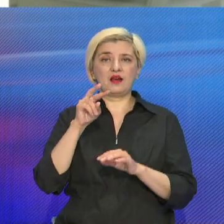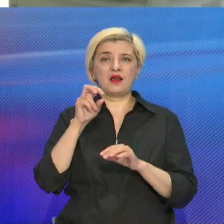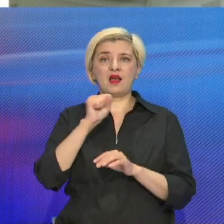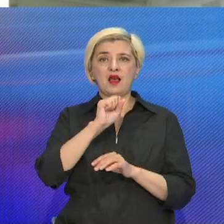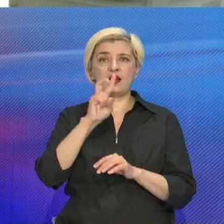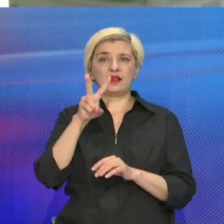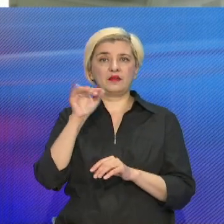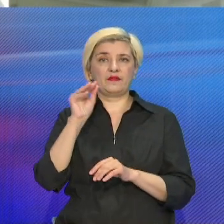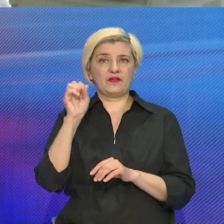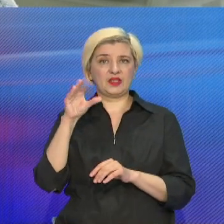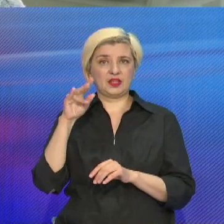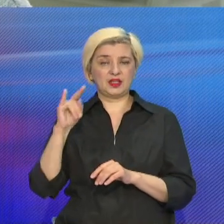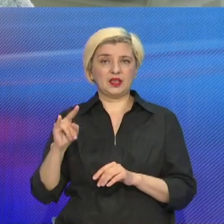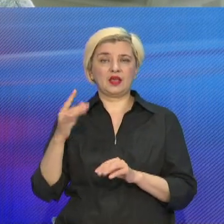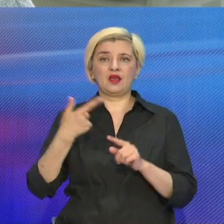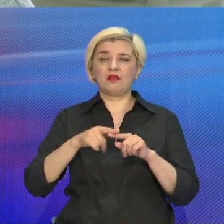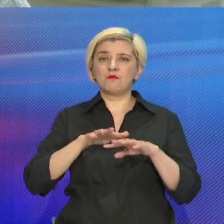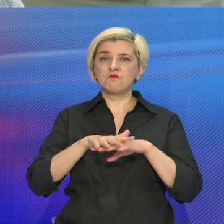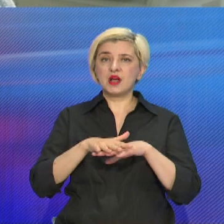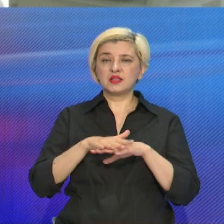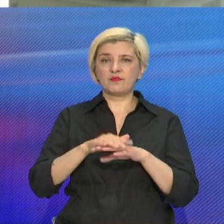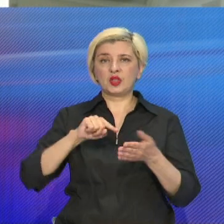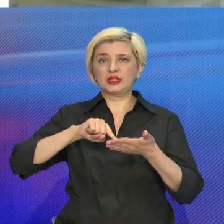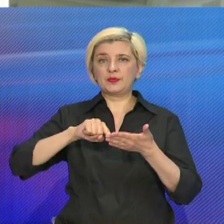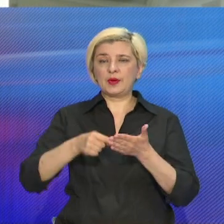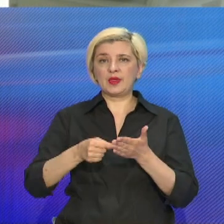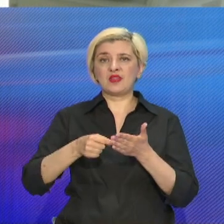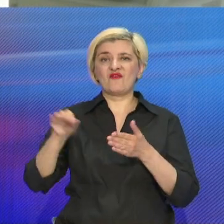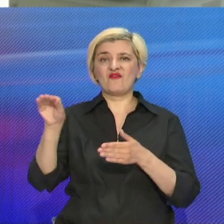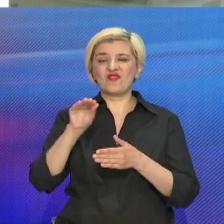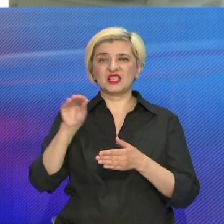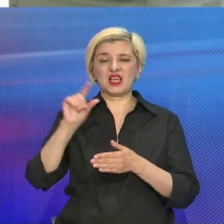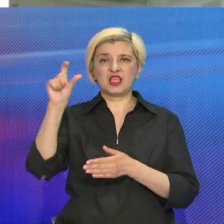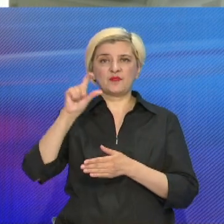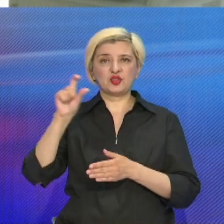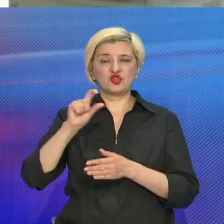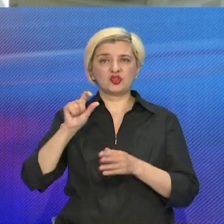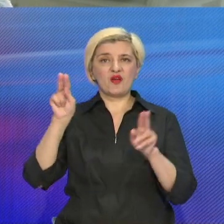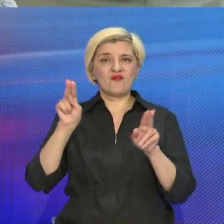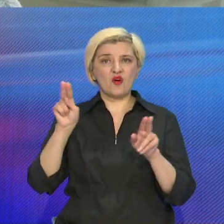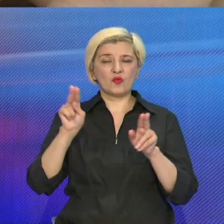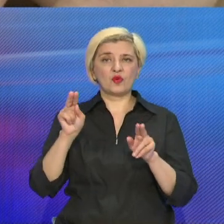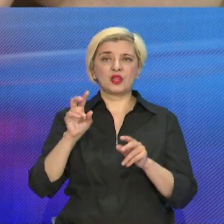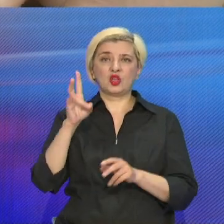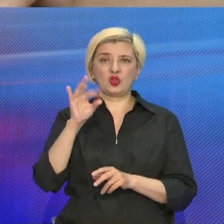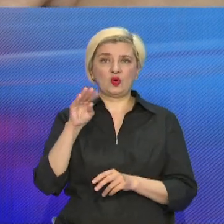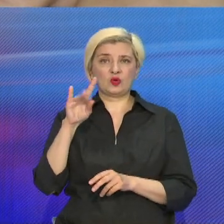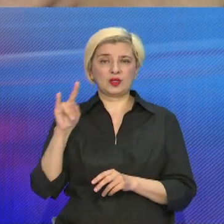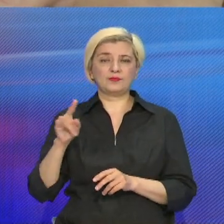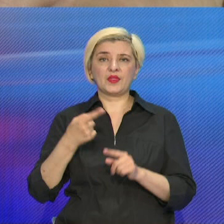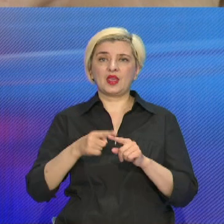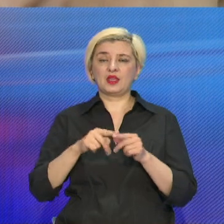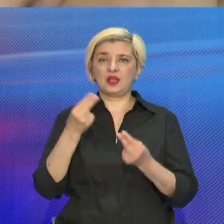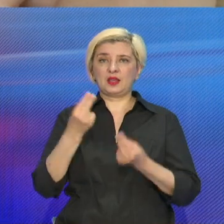знаки, это знаки препинания, это физика, химические формулы, ну и даже в общем-то, ноты. Гэта гульня